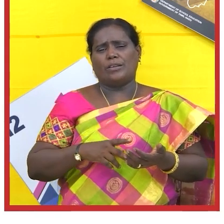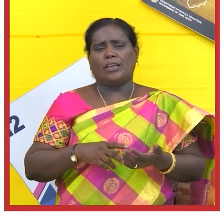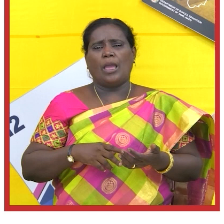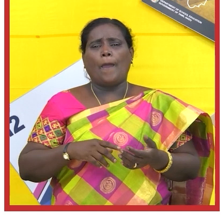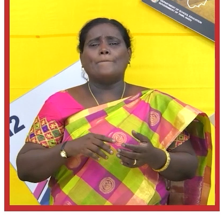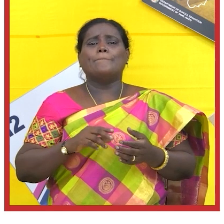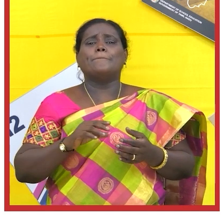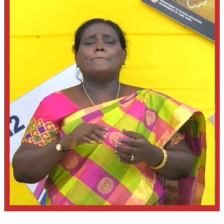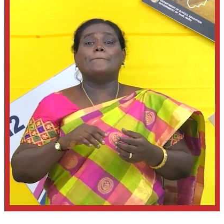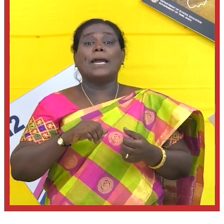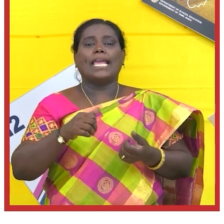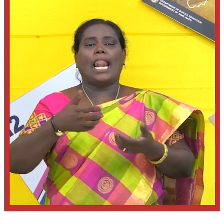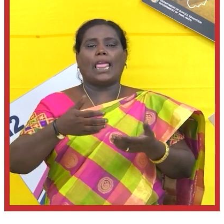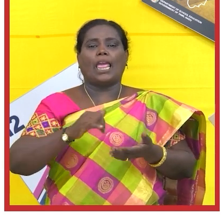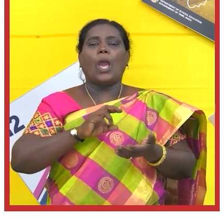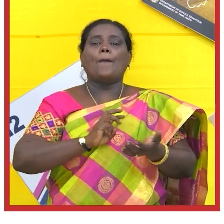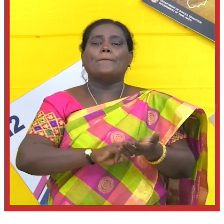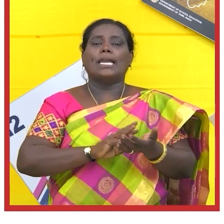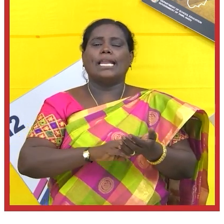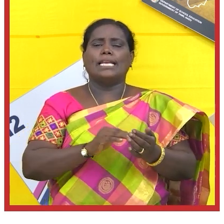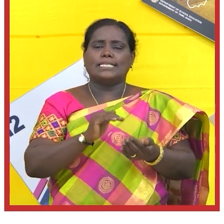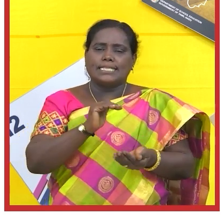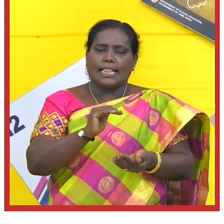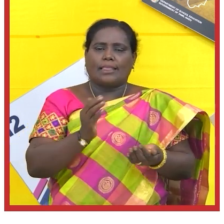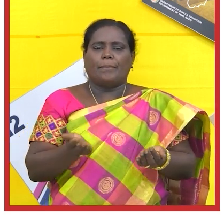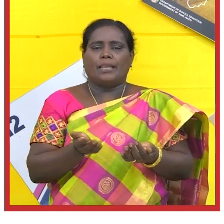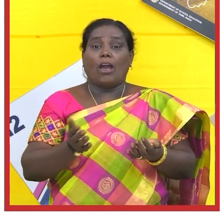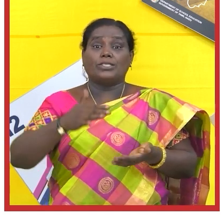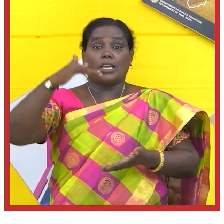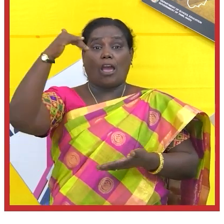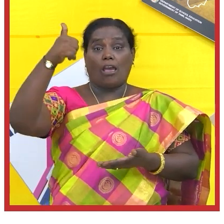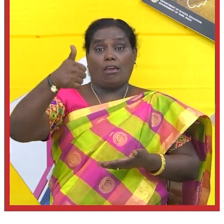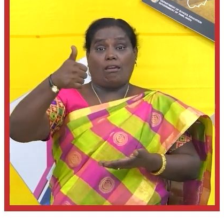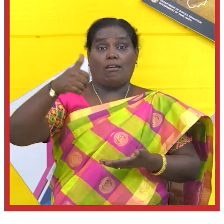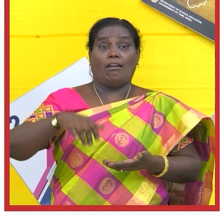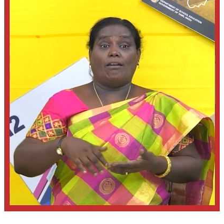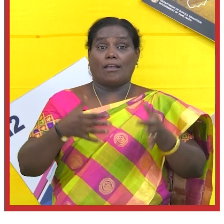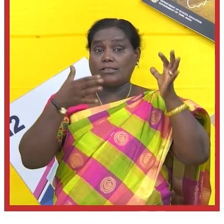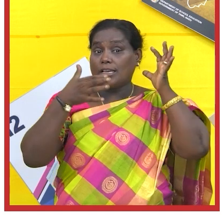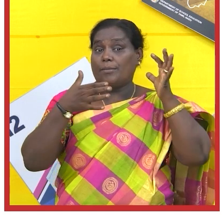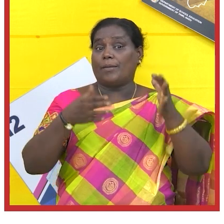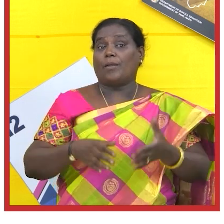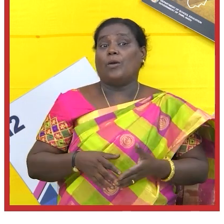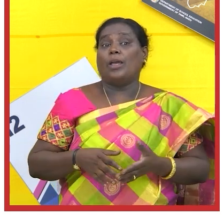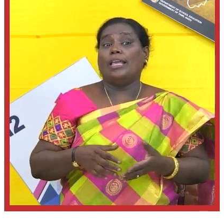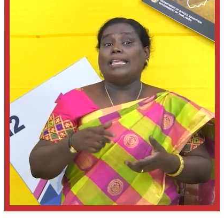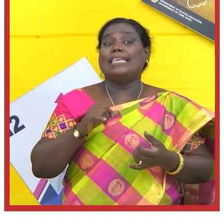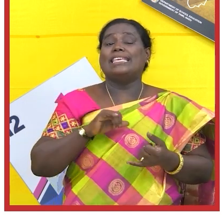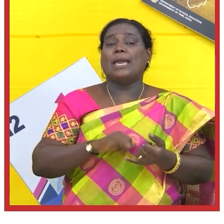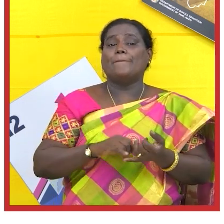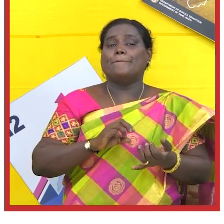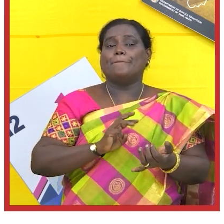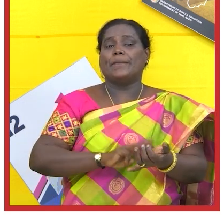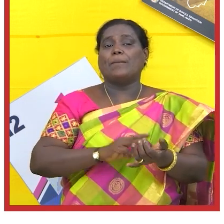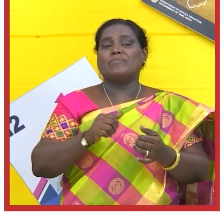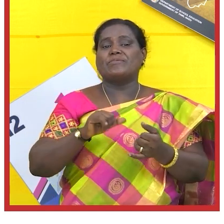மயிலை சின்னத்தம்பி ராஜா என்று சொல்லக்கூடிய, சுருக்கமாக அவரை எம்சி ராஜா என்று சொல்வார்கள், ஒடுக்கப்பட்ட